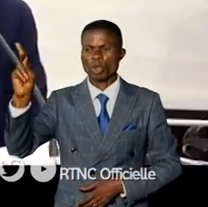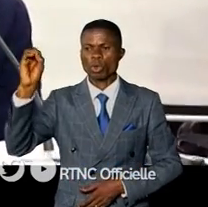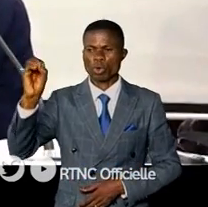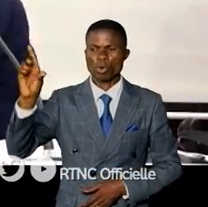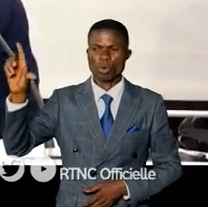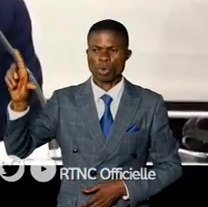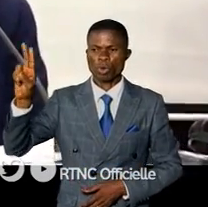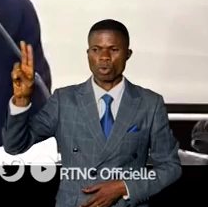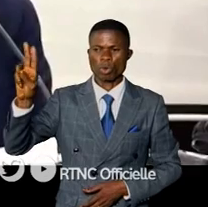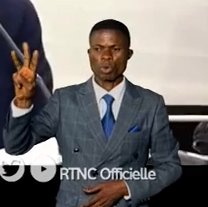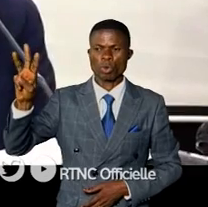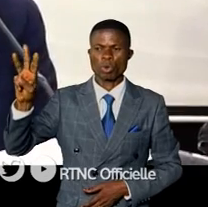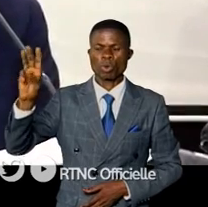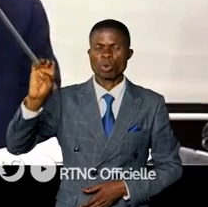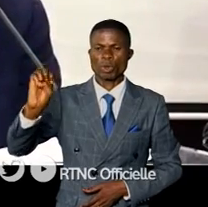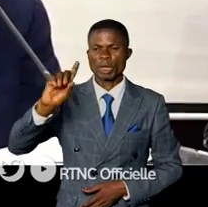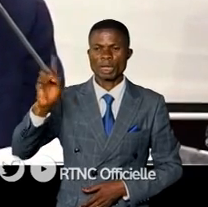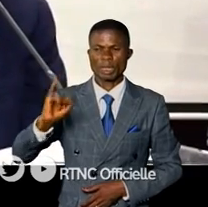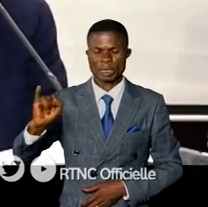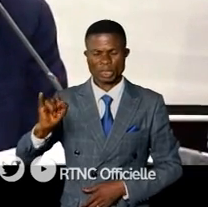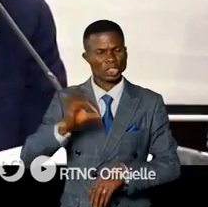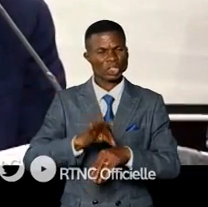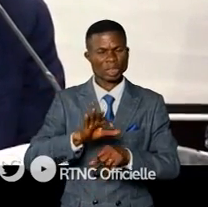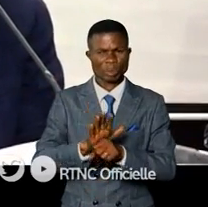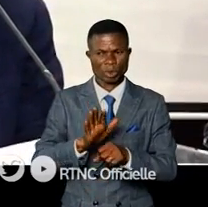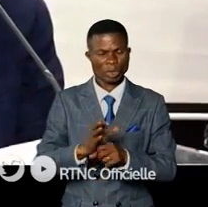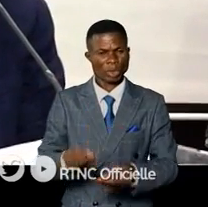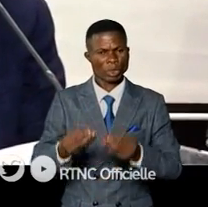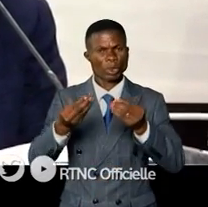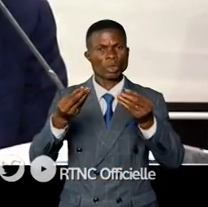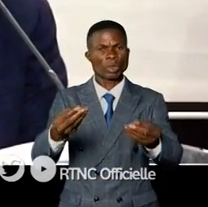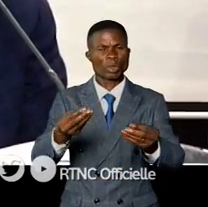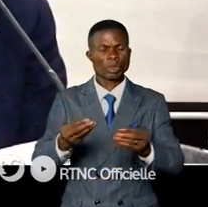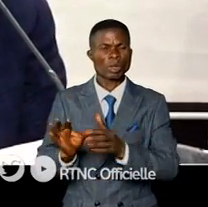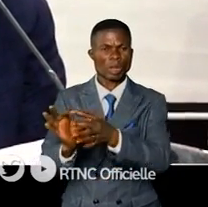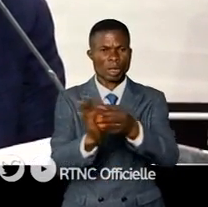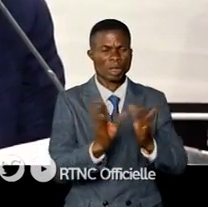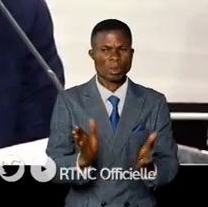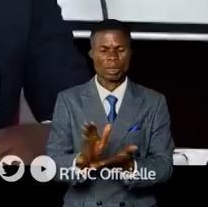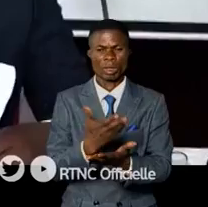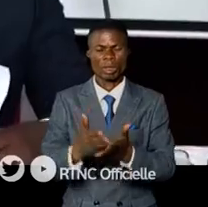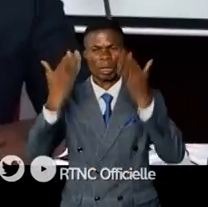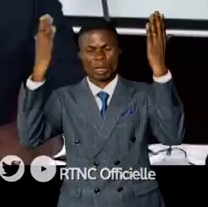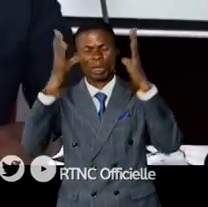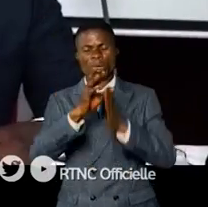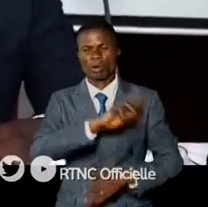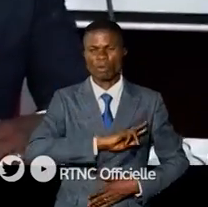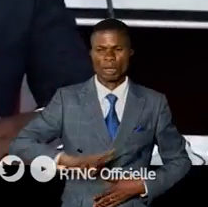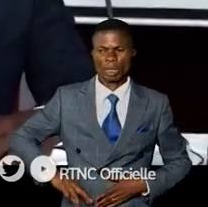Solwezi. C'est une grande opportunité qui est offerte de collaboration entre la Zambie et la RDC.